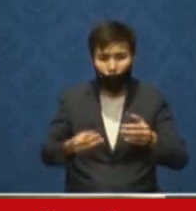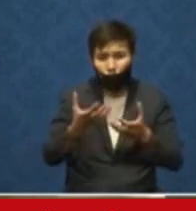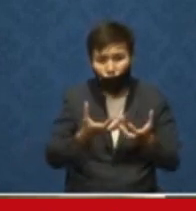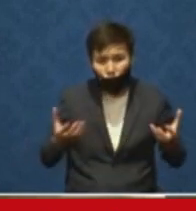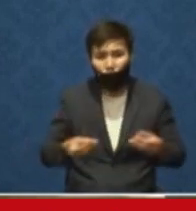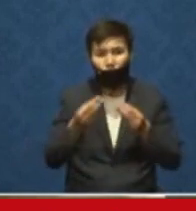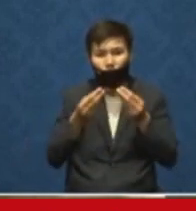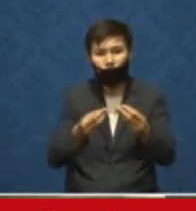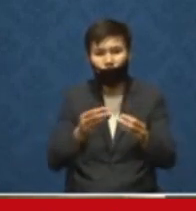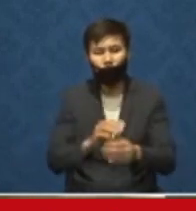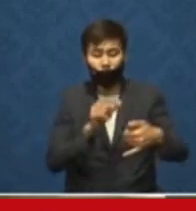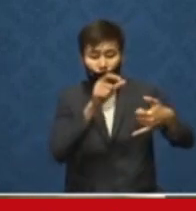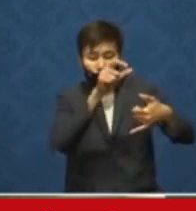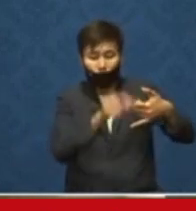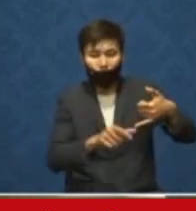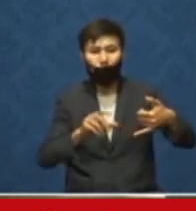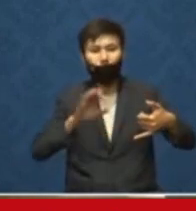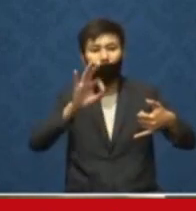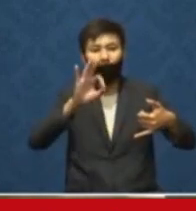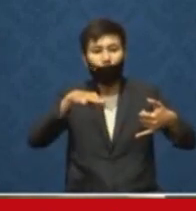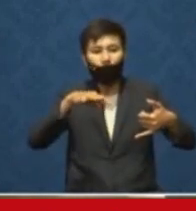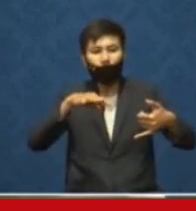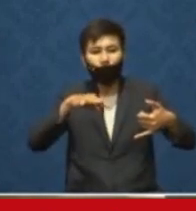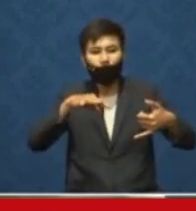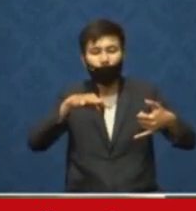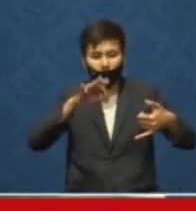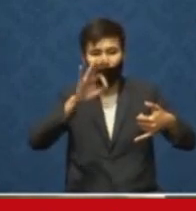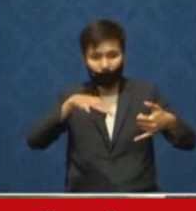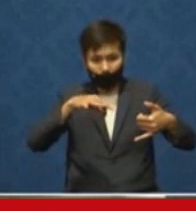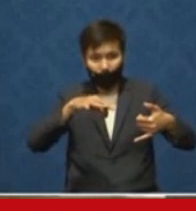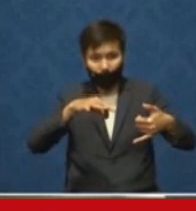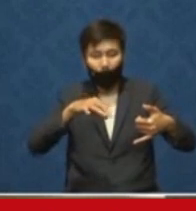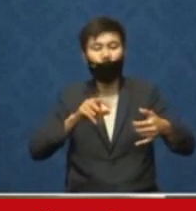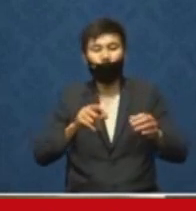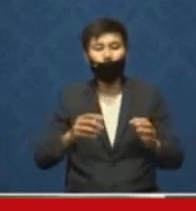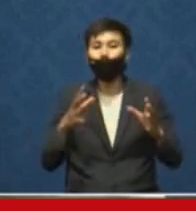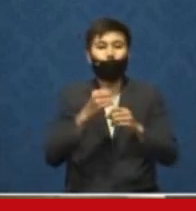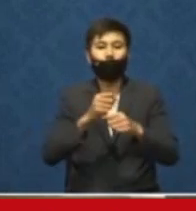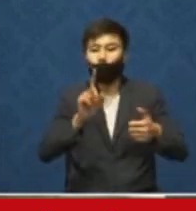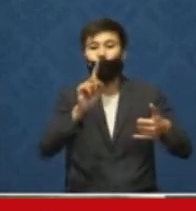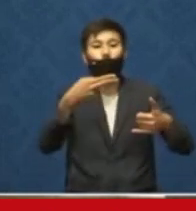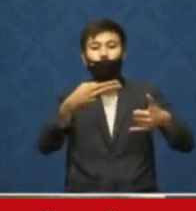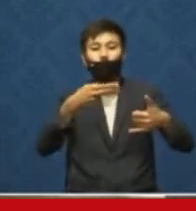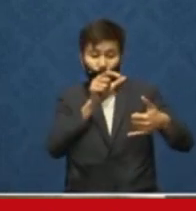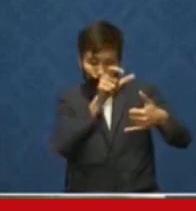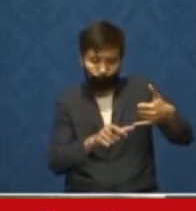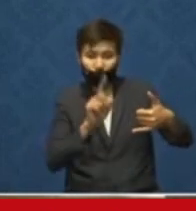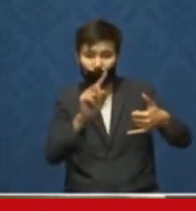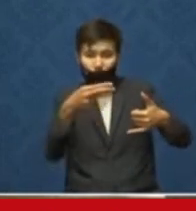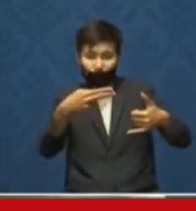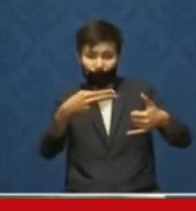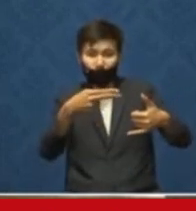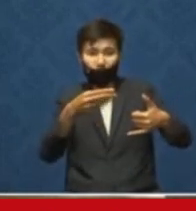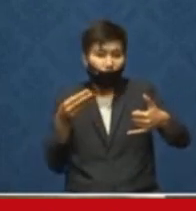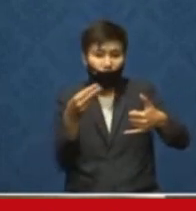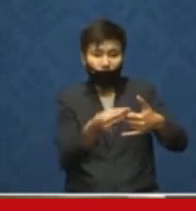ปัจจัยเขาเรียกว่าบวกวัสดุที่แจกชาวบ้านไปยังที่ไปประกอบไปชิมตกหัวนึงประมาณ 9000บาทกับ